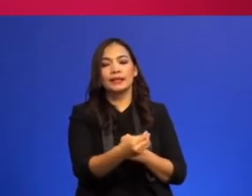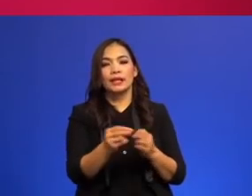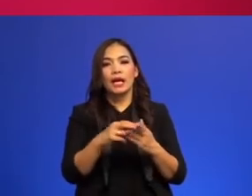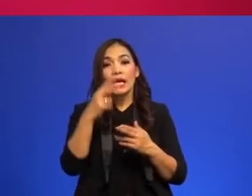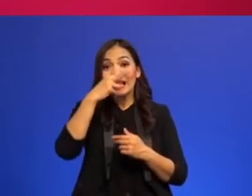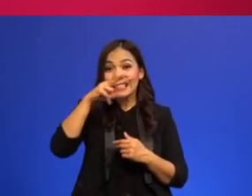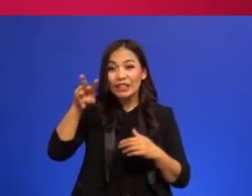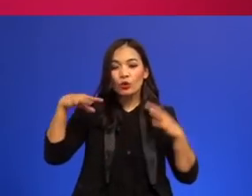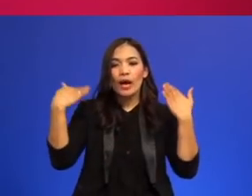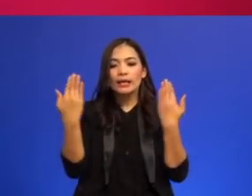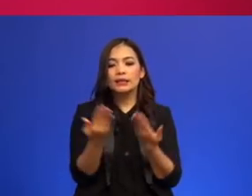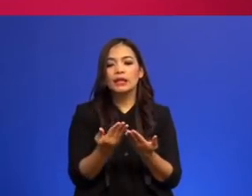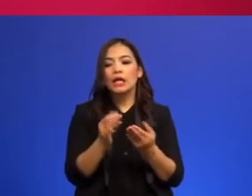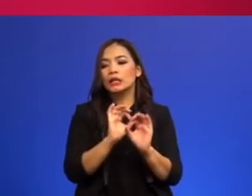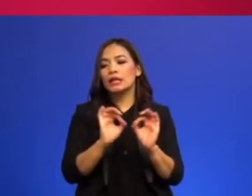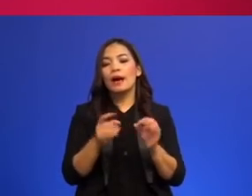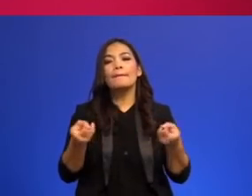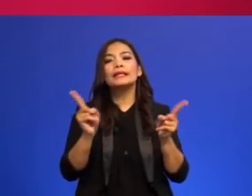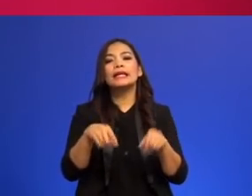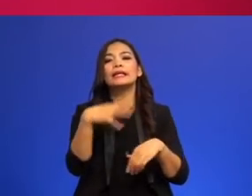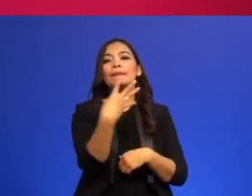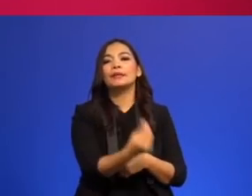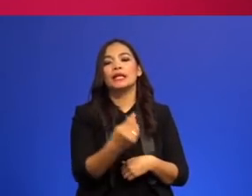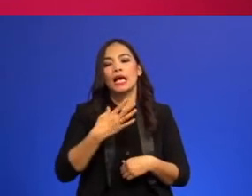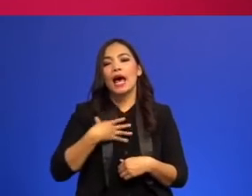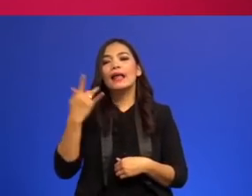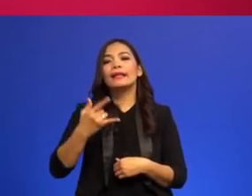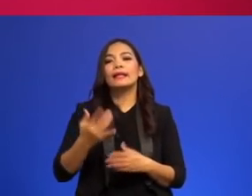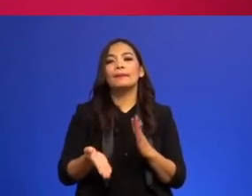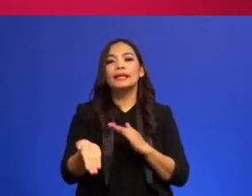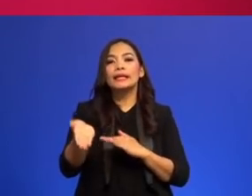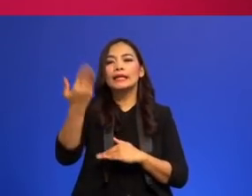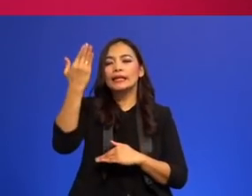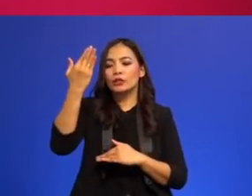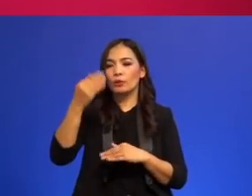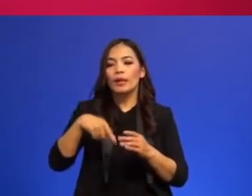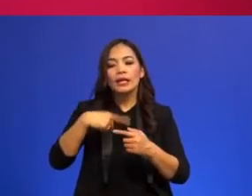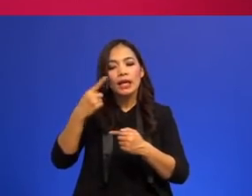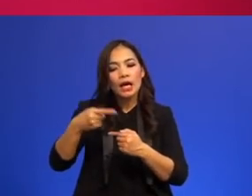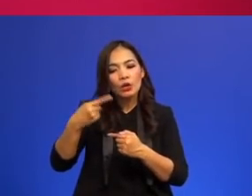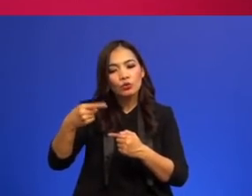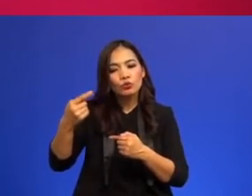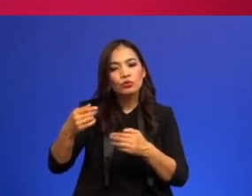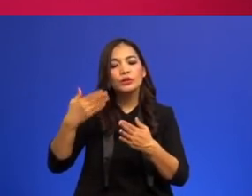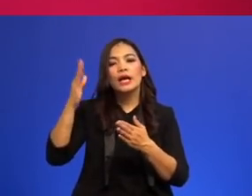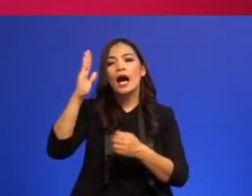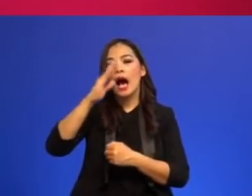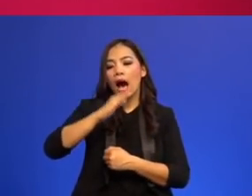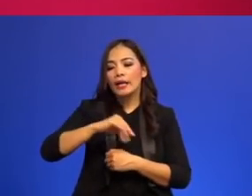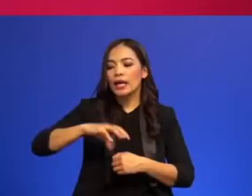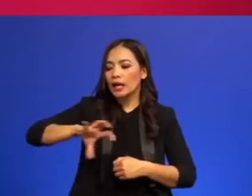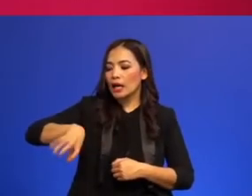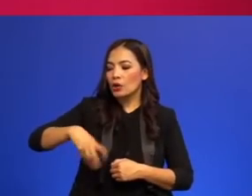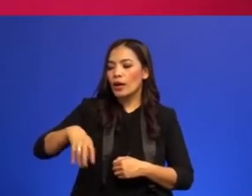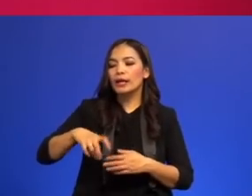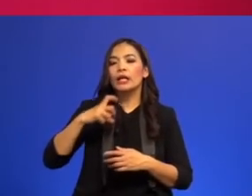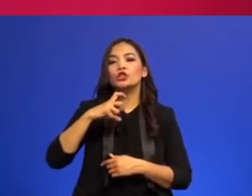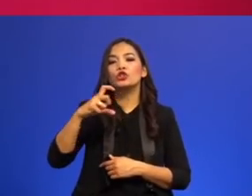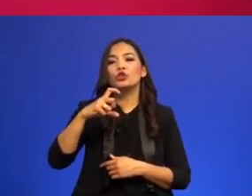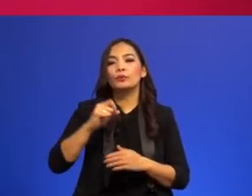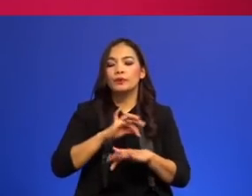keadaan. Tetapi tidak pernah jadi miskin, tetap saya bisa hidup melewati hari-hari, keluarga tetap juga